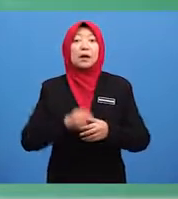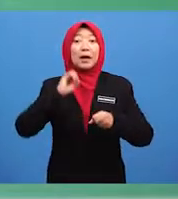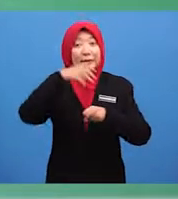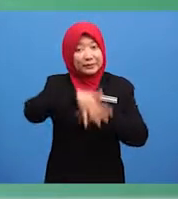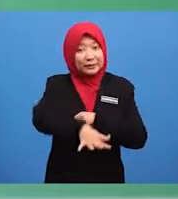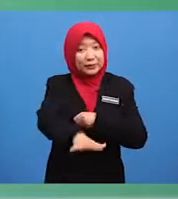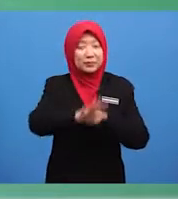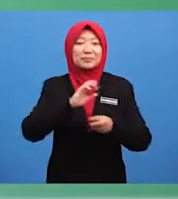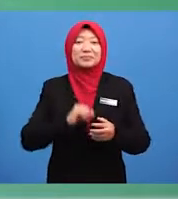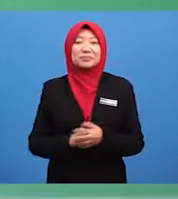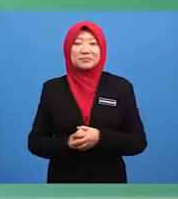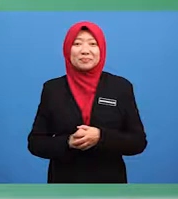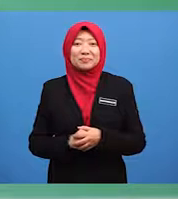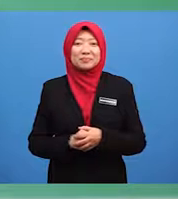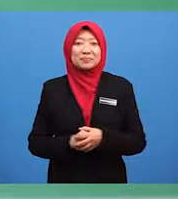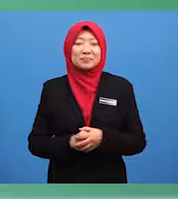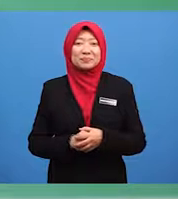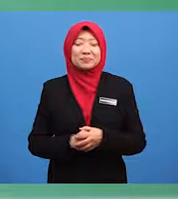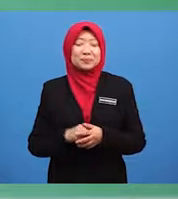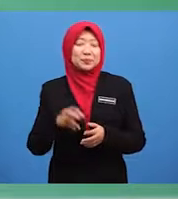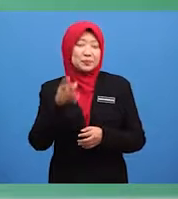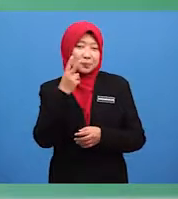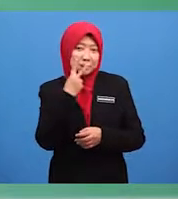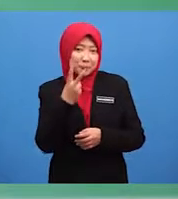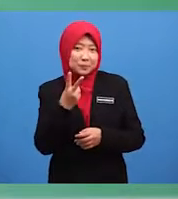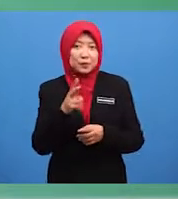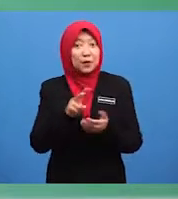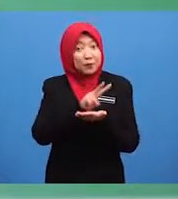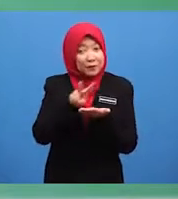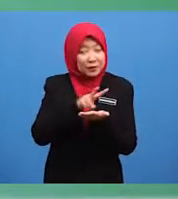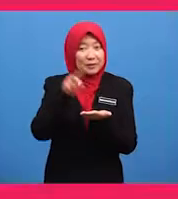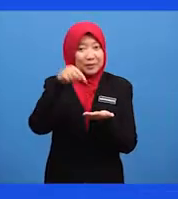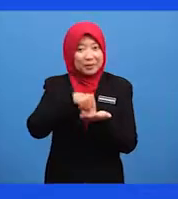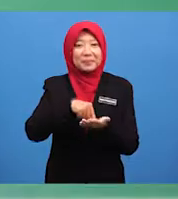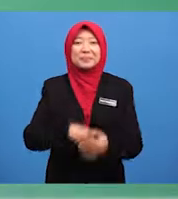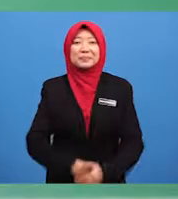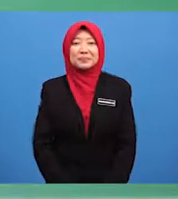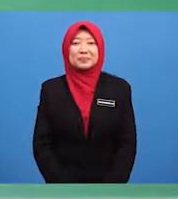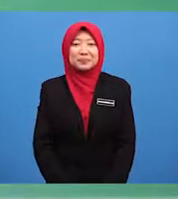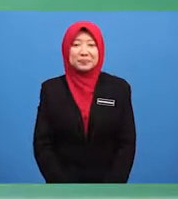air terjun. Mari kita saksikan video air terjun ini.